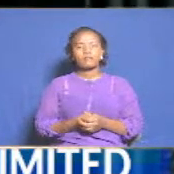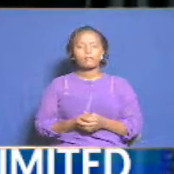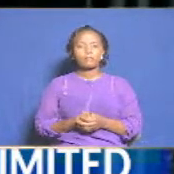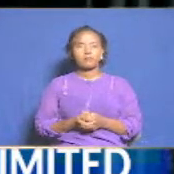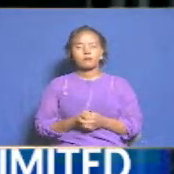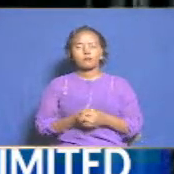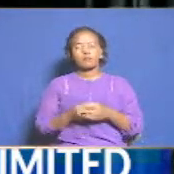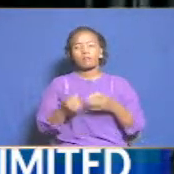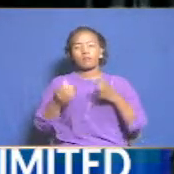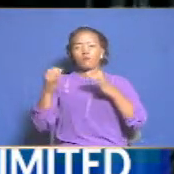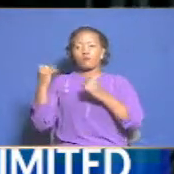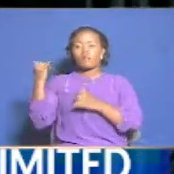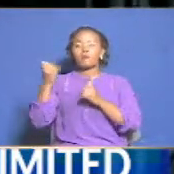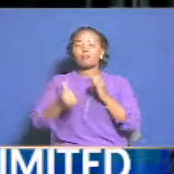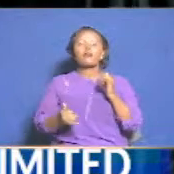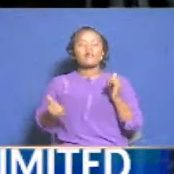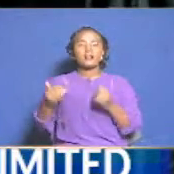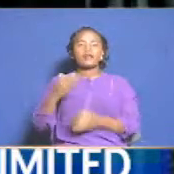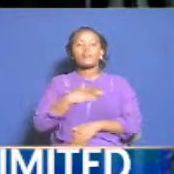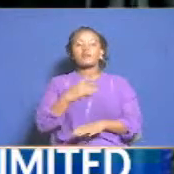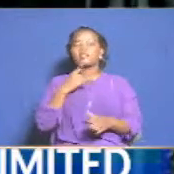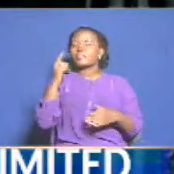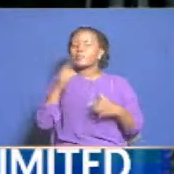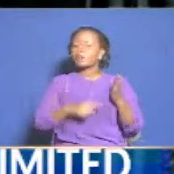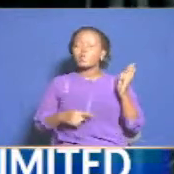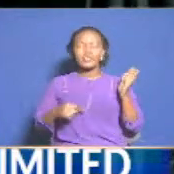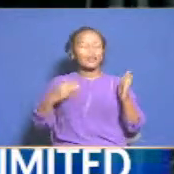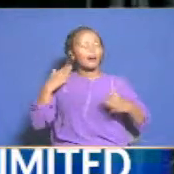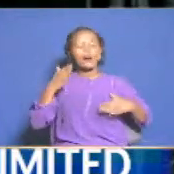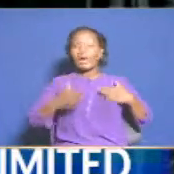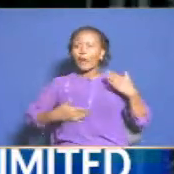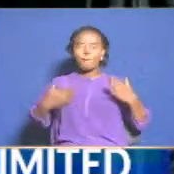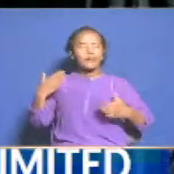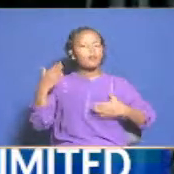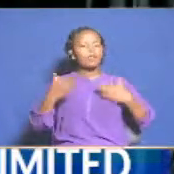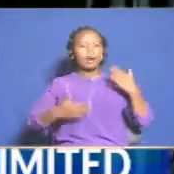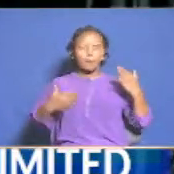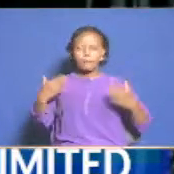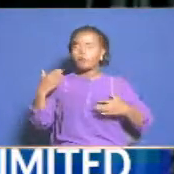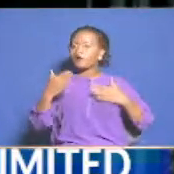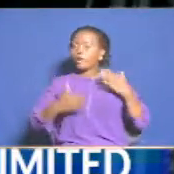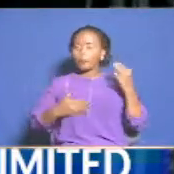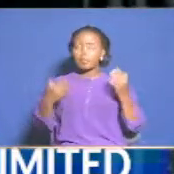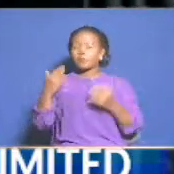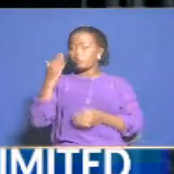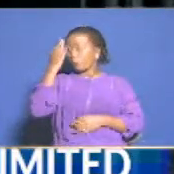Kwa kumalizia, mimi niseme tu niko na furaha tele kwa sababu